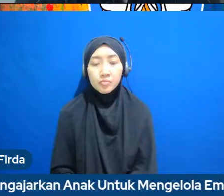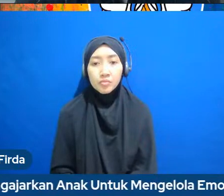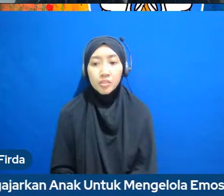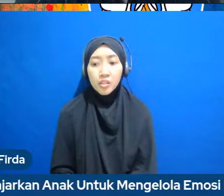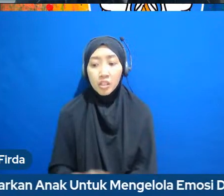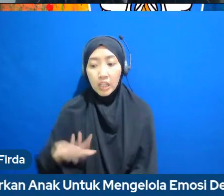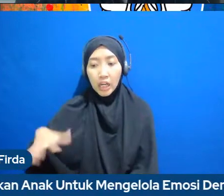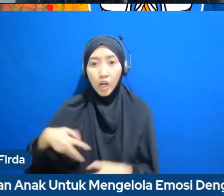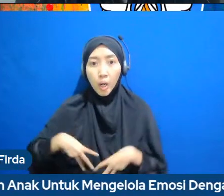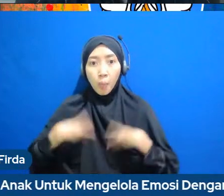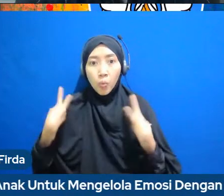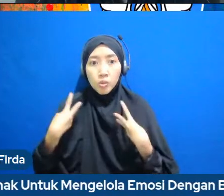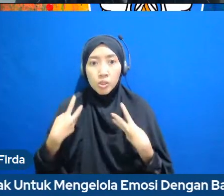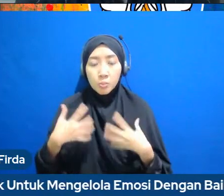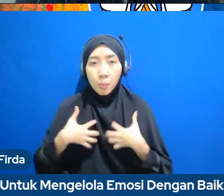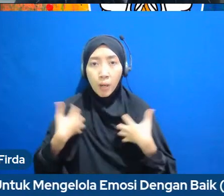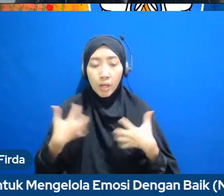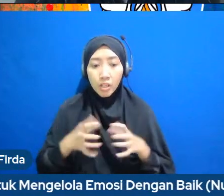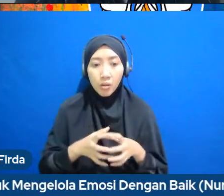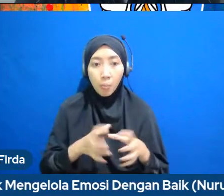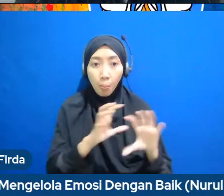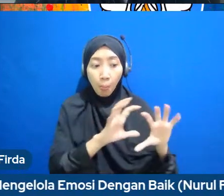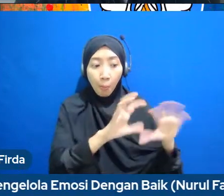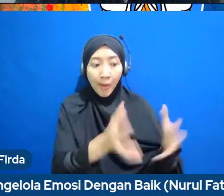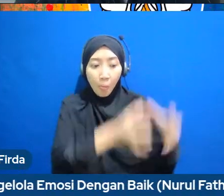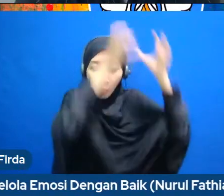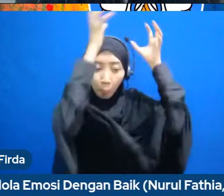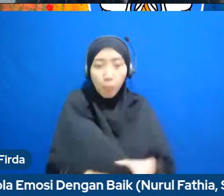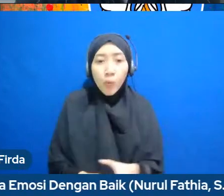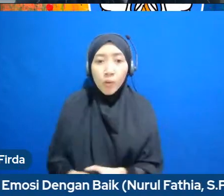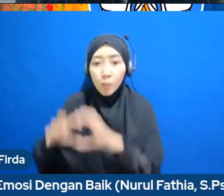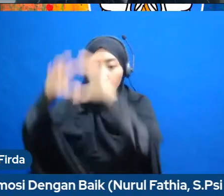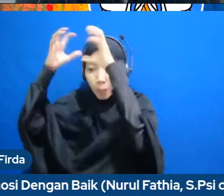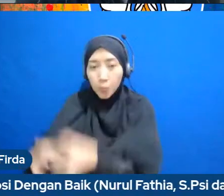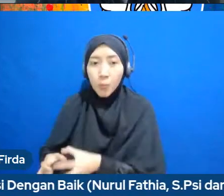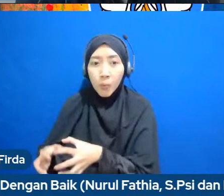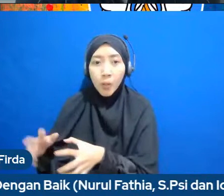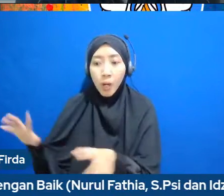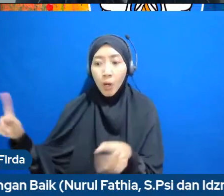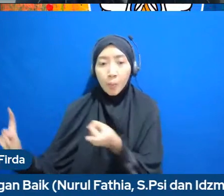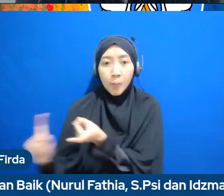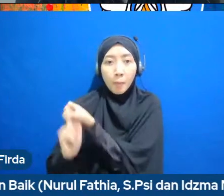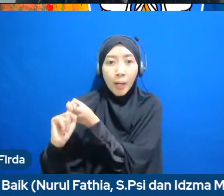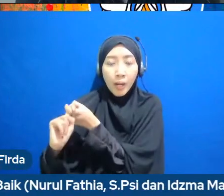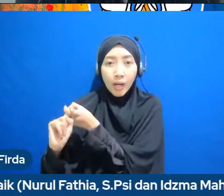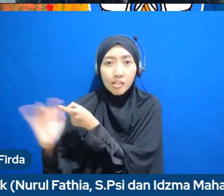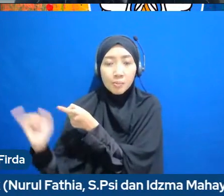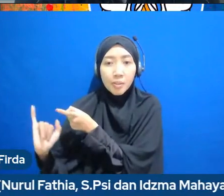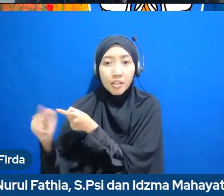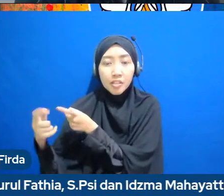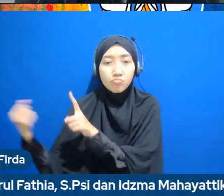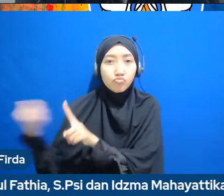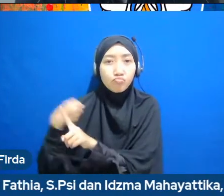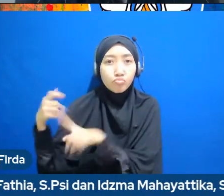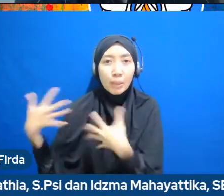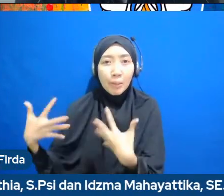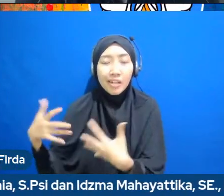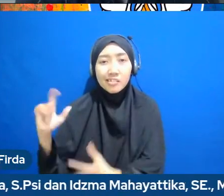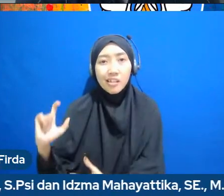ya. Kemudian sama temannya juga. Gimana ini kalau misalnya dia seperti itu anaknya?